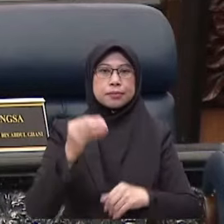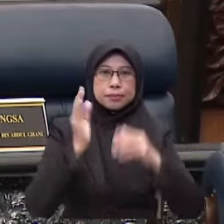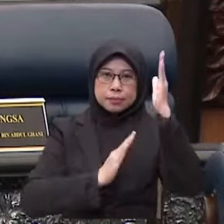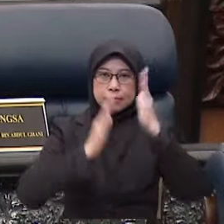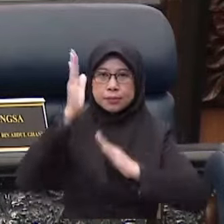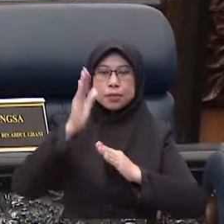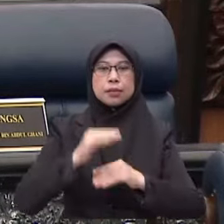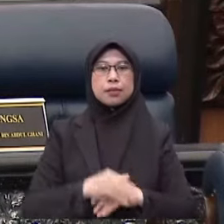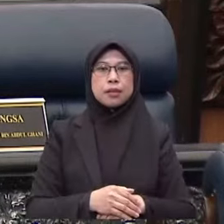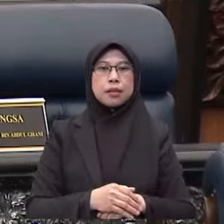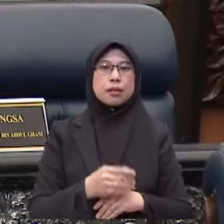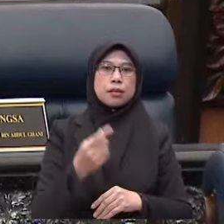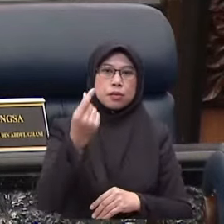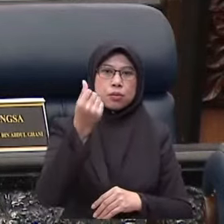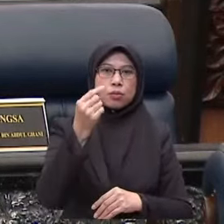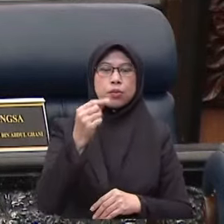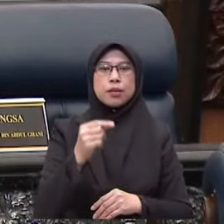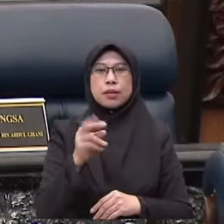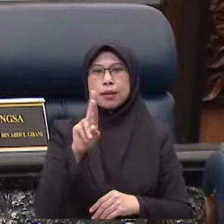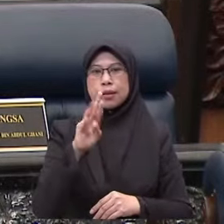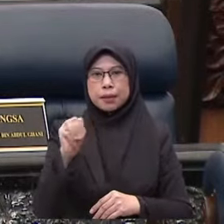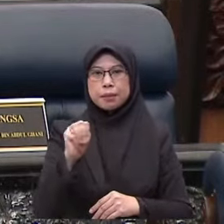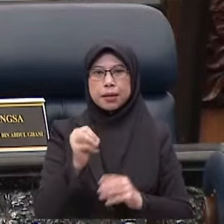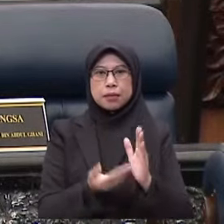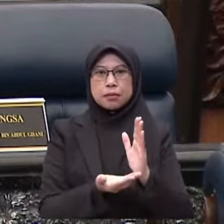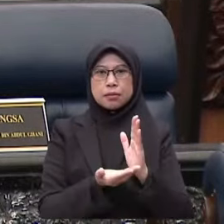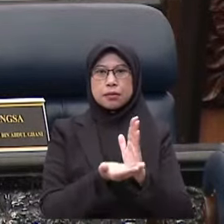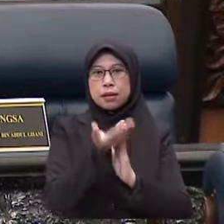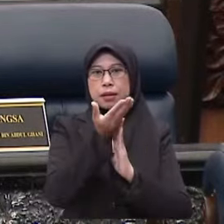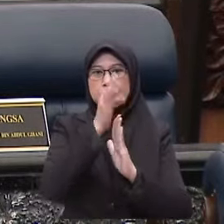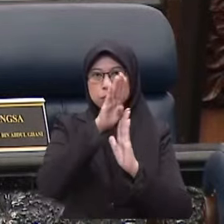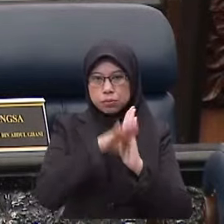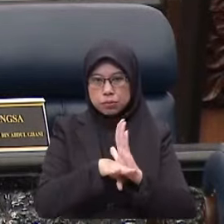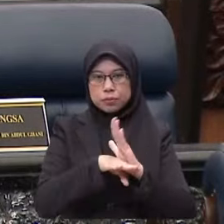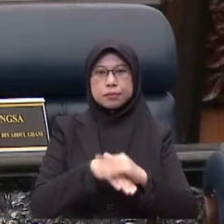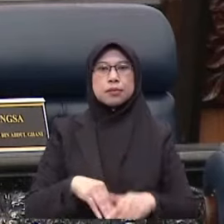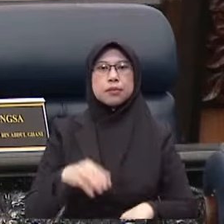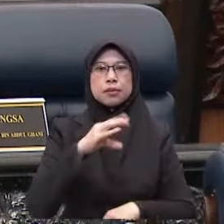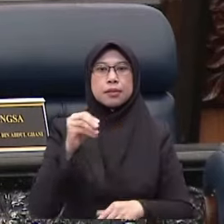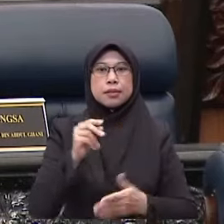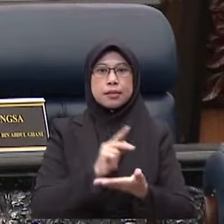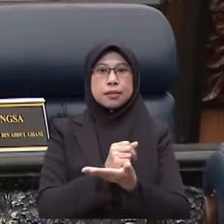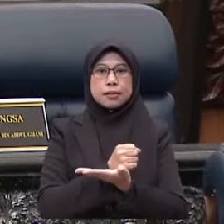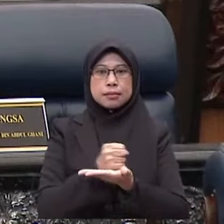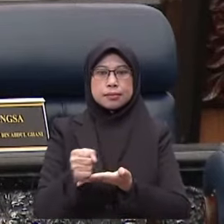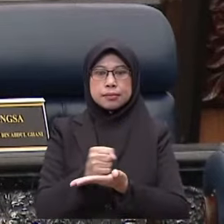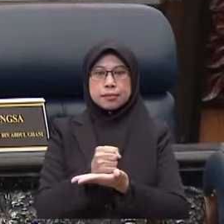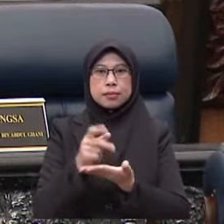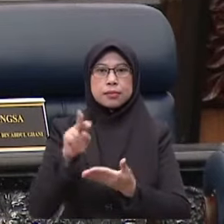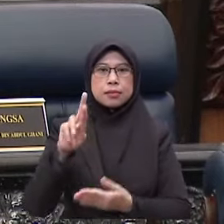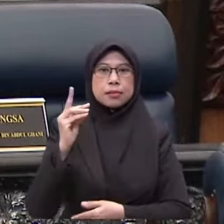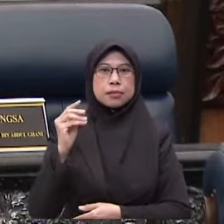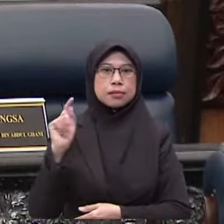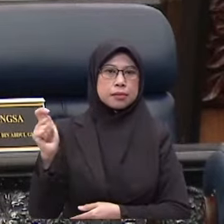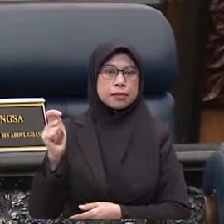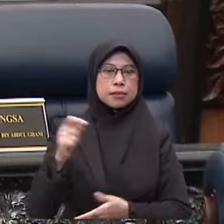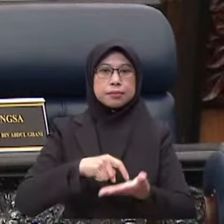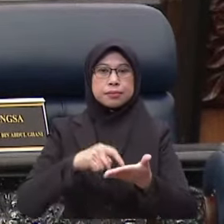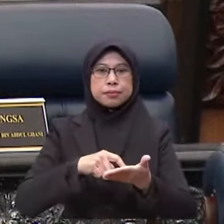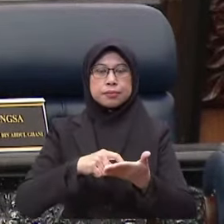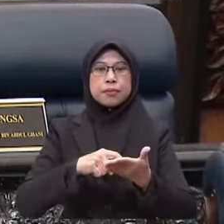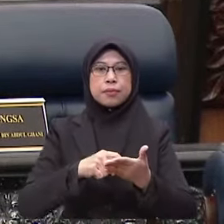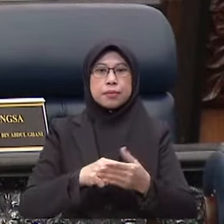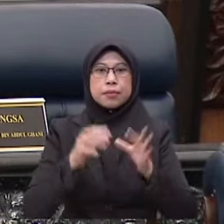pergerakan mata Wang keen penarafan kredit atau kredit rating sesebuah negara juga